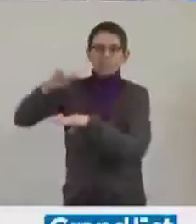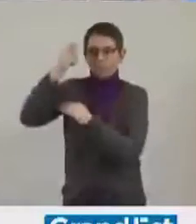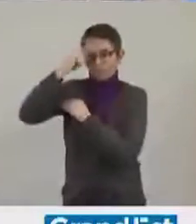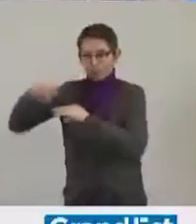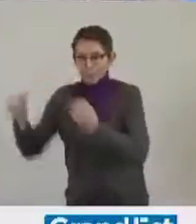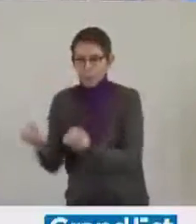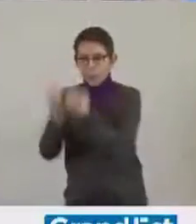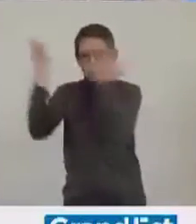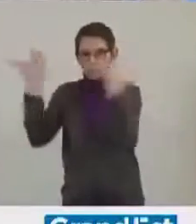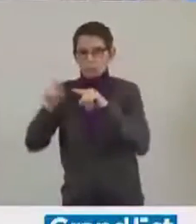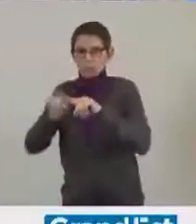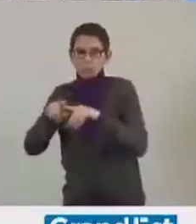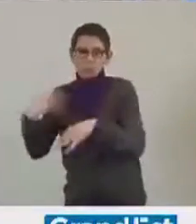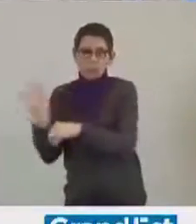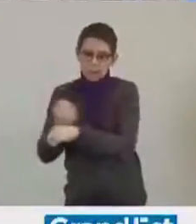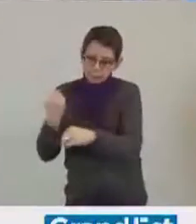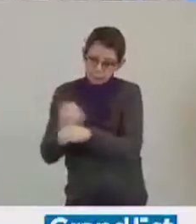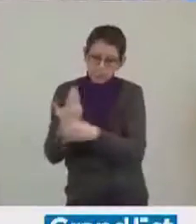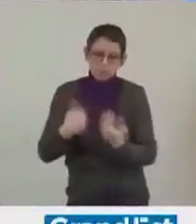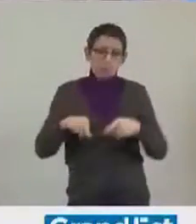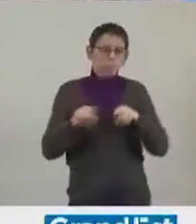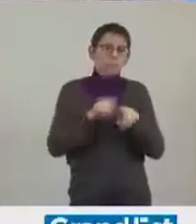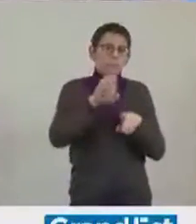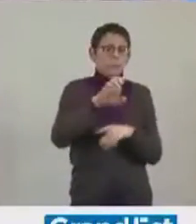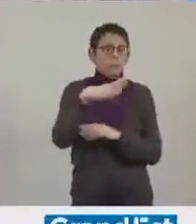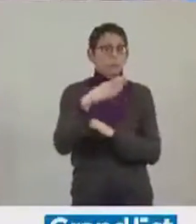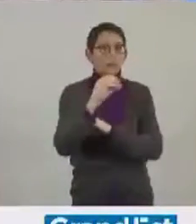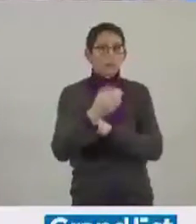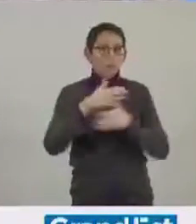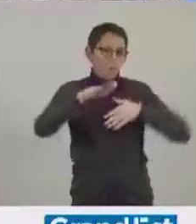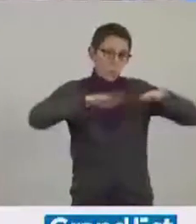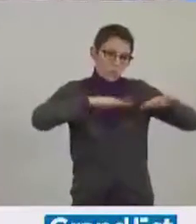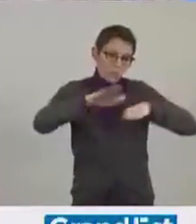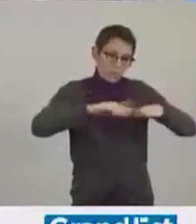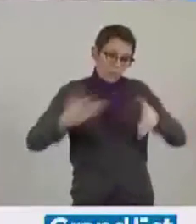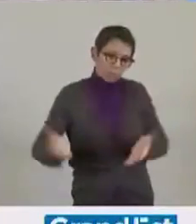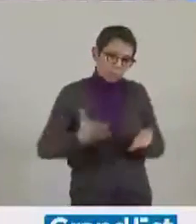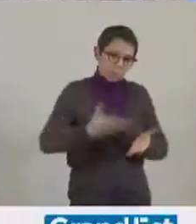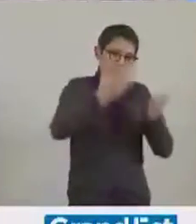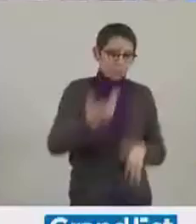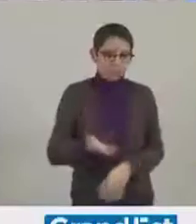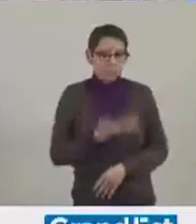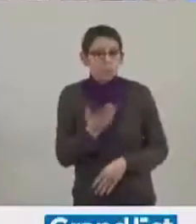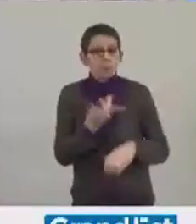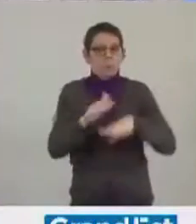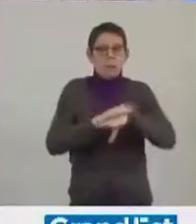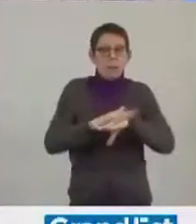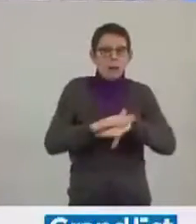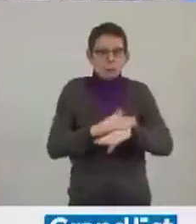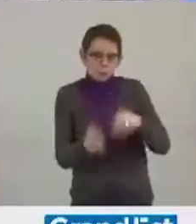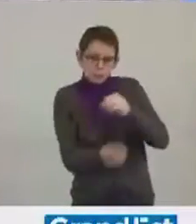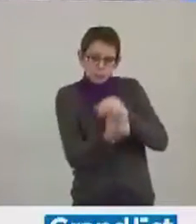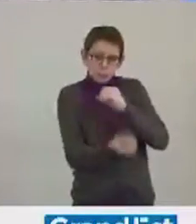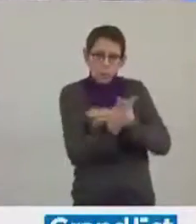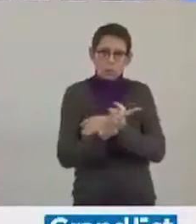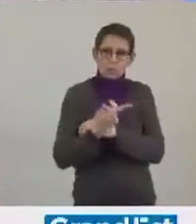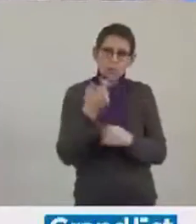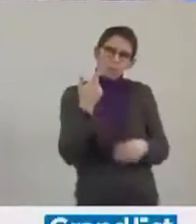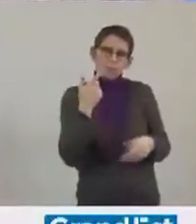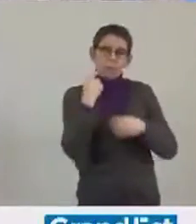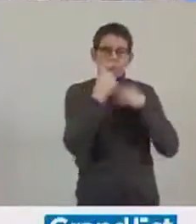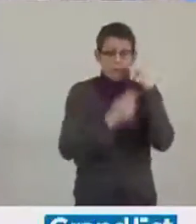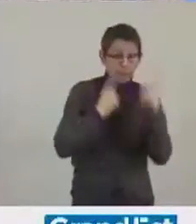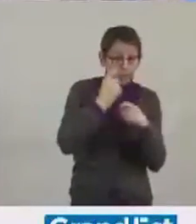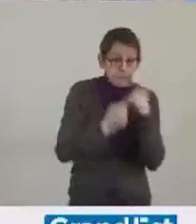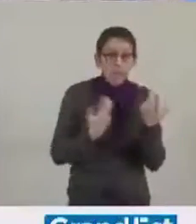et les complémentarités de l'écosystème pour développer une politique d'innovation offensive, favoriser la R&D et créer les conditions